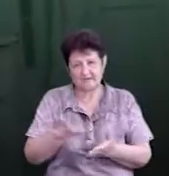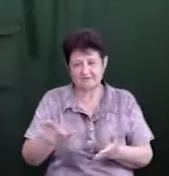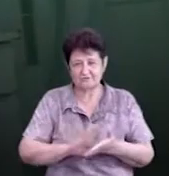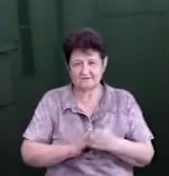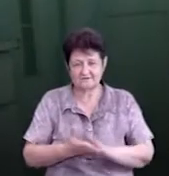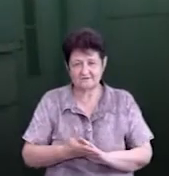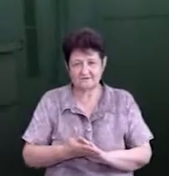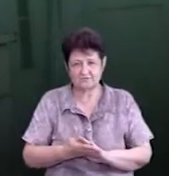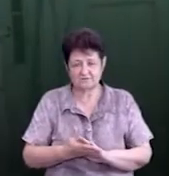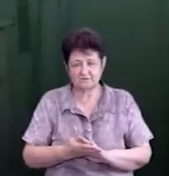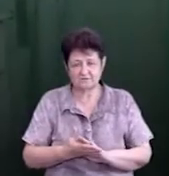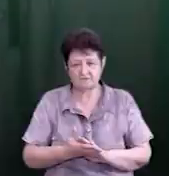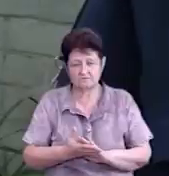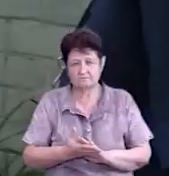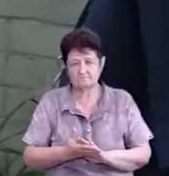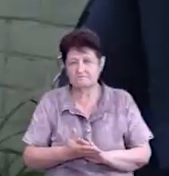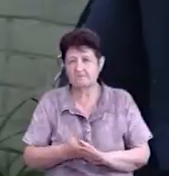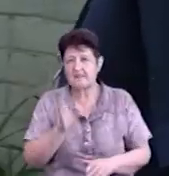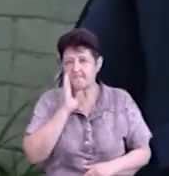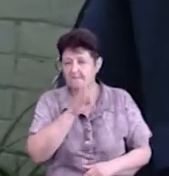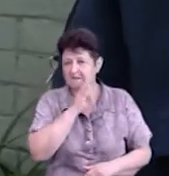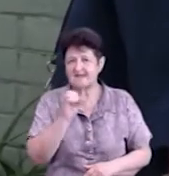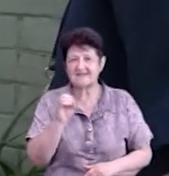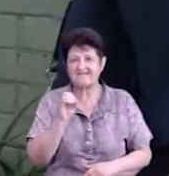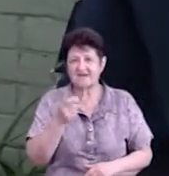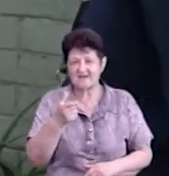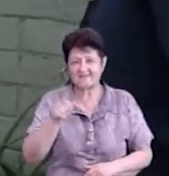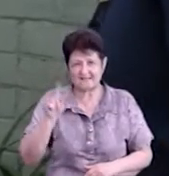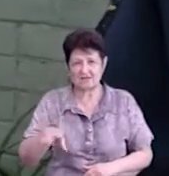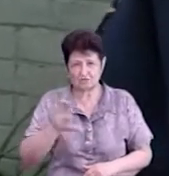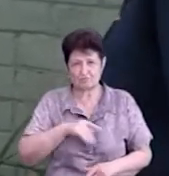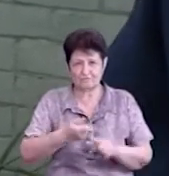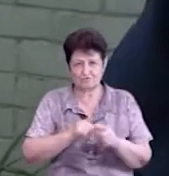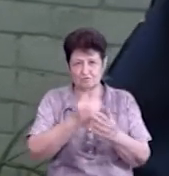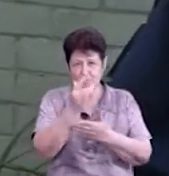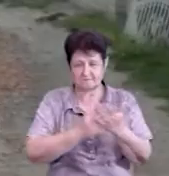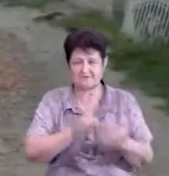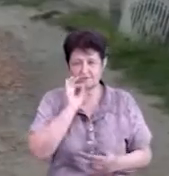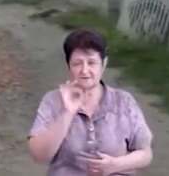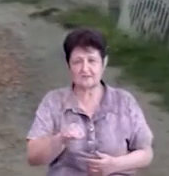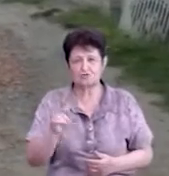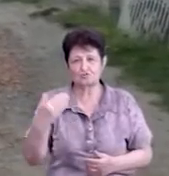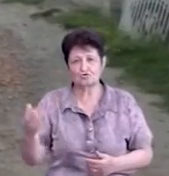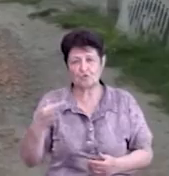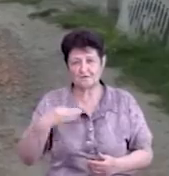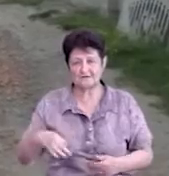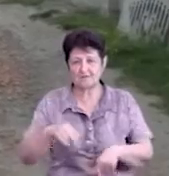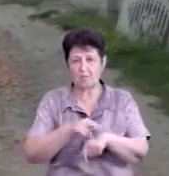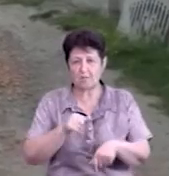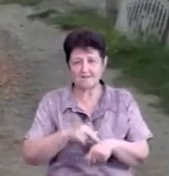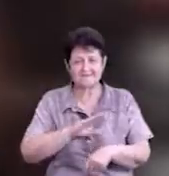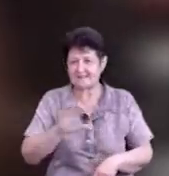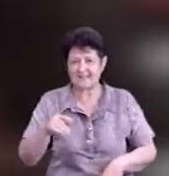відмовляється. Просто немає сил, терпіння, нічого. Матір Євгена Гареця, який теж був у цьому списку, сказала, що його сина поліція вже